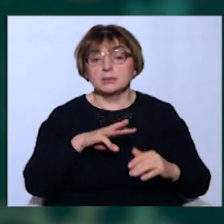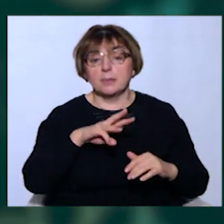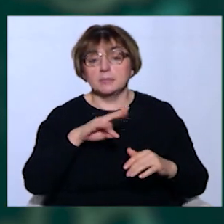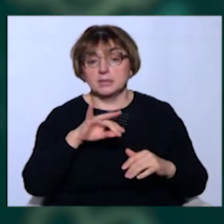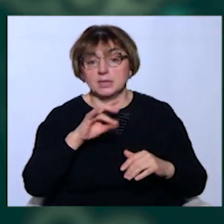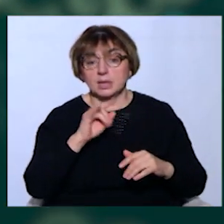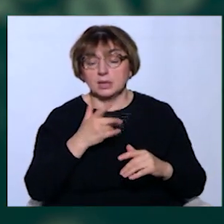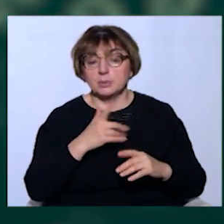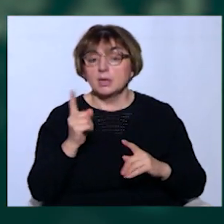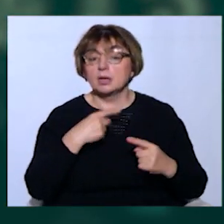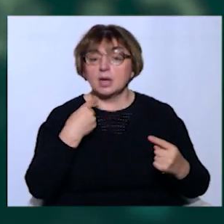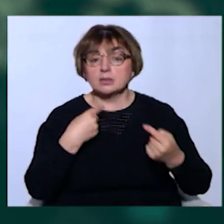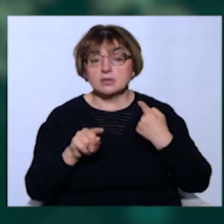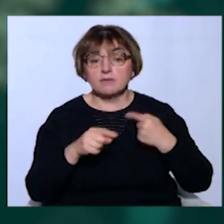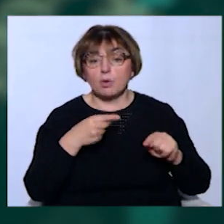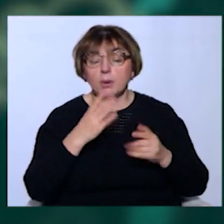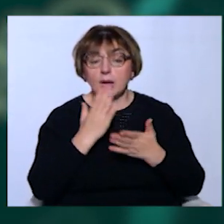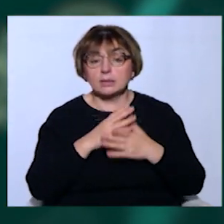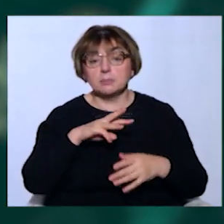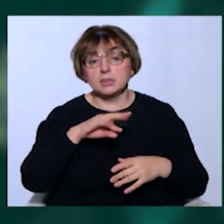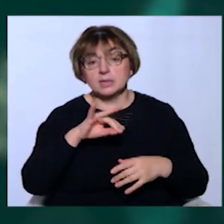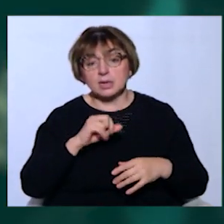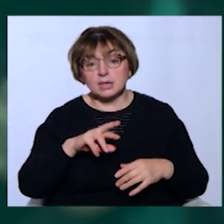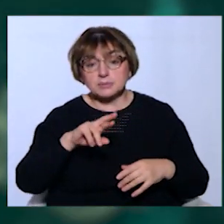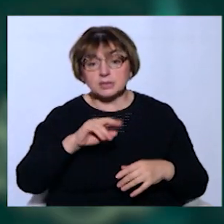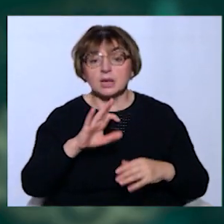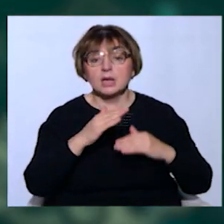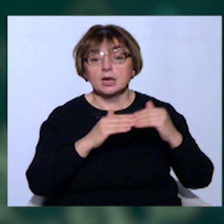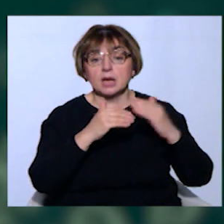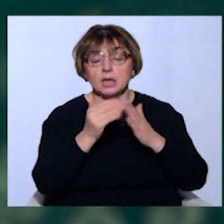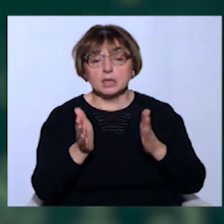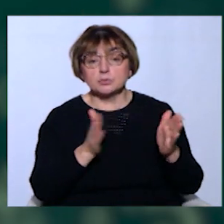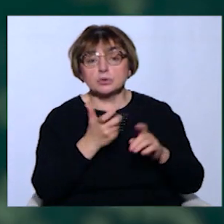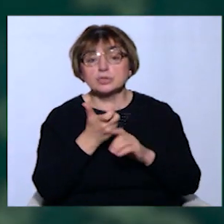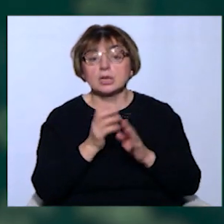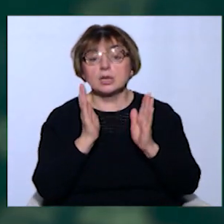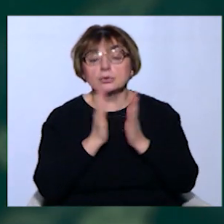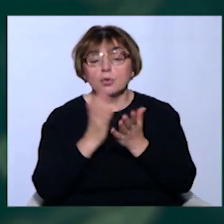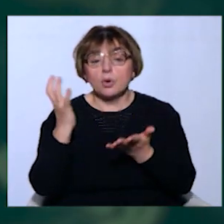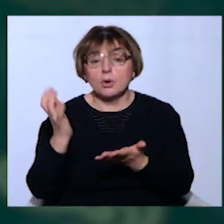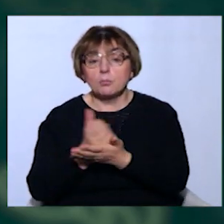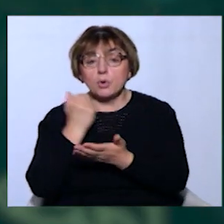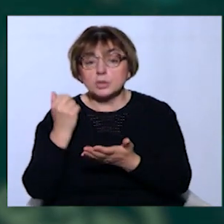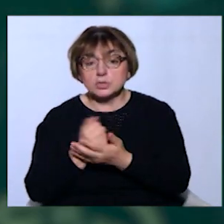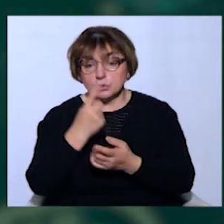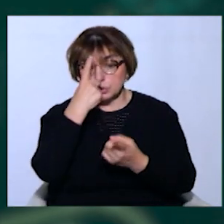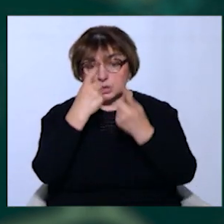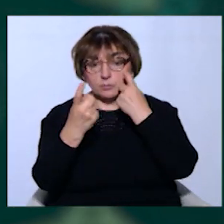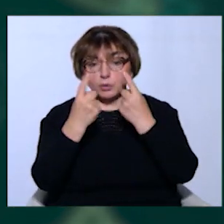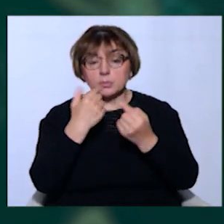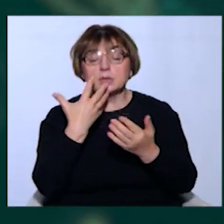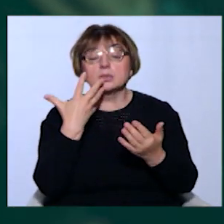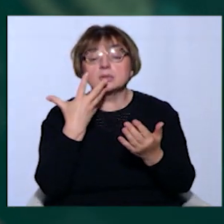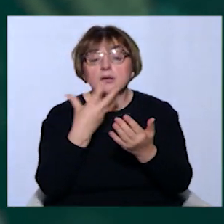უპასუხოთ, რა განსხვავებაა მინერალებსა და ქანებს შორის? და ძალიან გთხოვთ, მოიძიეთ ინფორმაცია